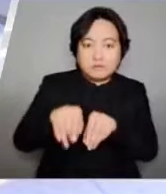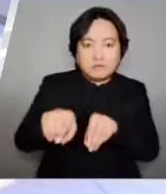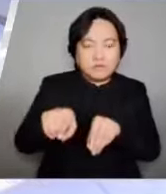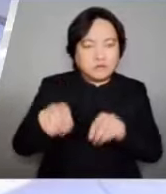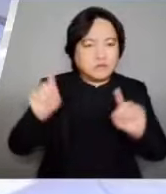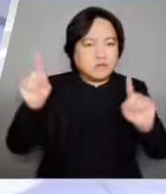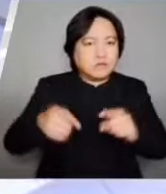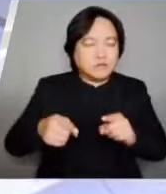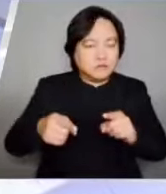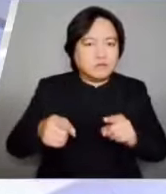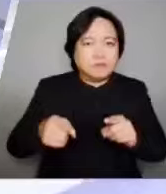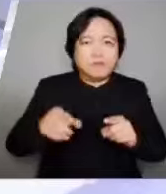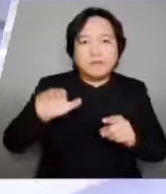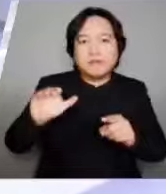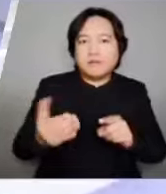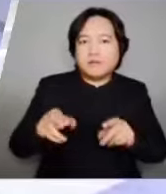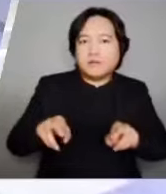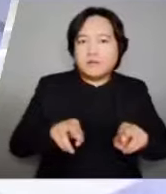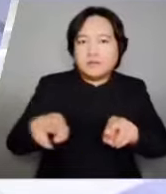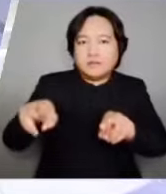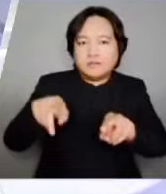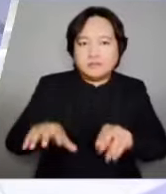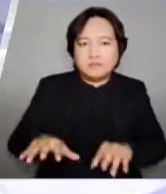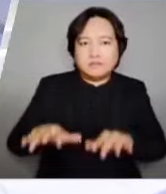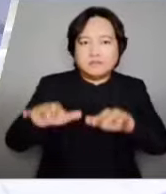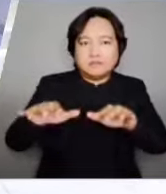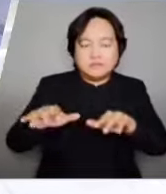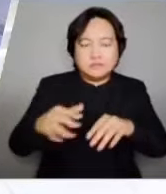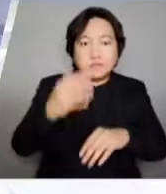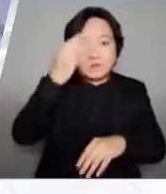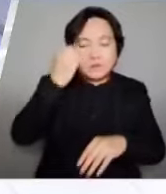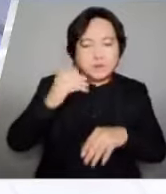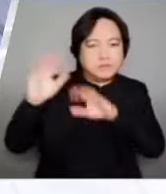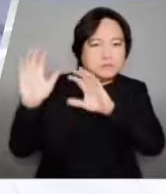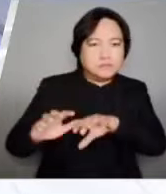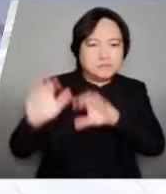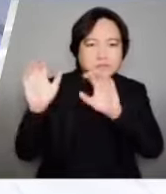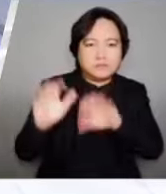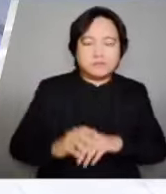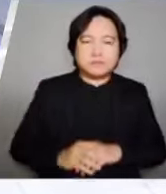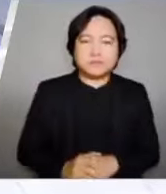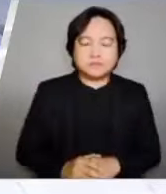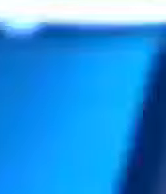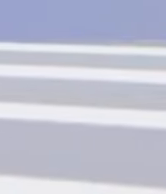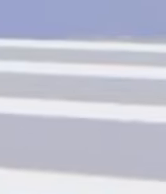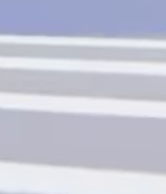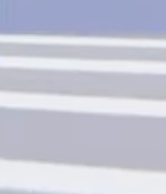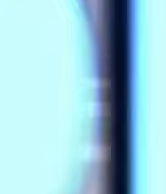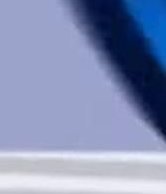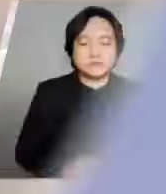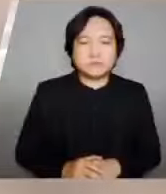bagyo. Ang epekto naman sa Albay, bumigayang ilang istruktura. Saksi, si Joseph Moro.